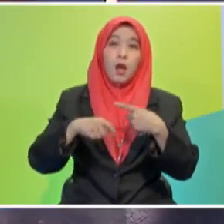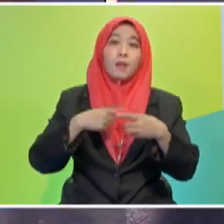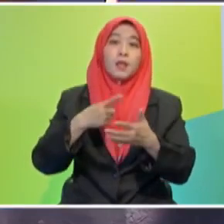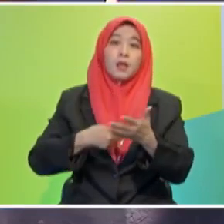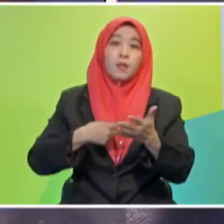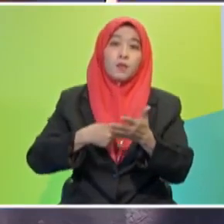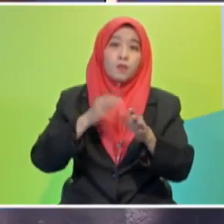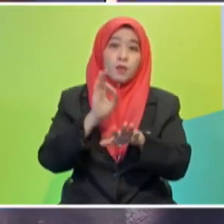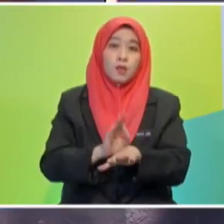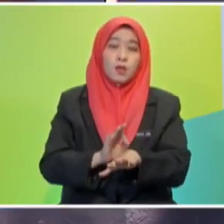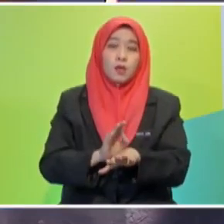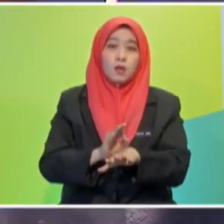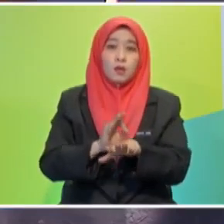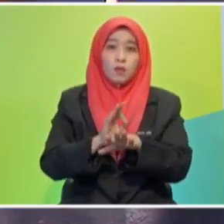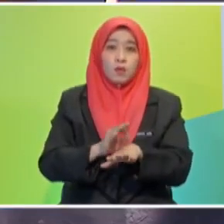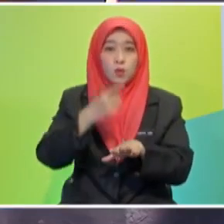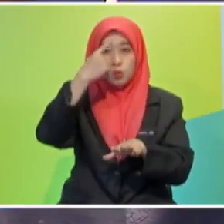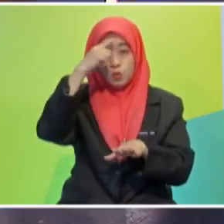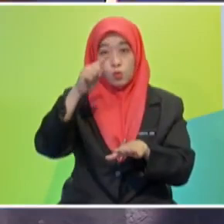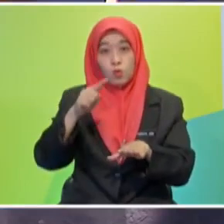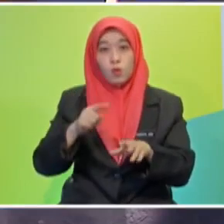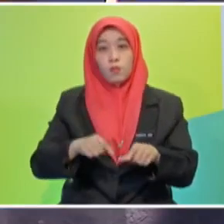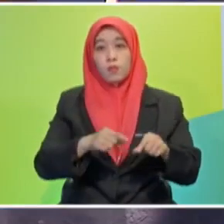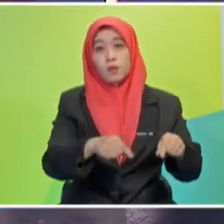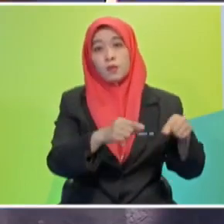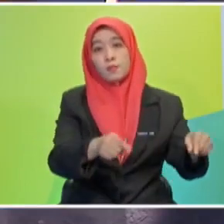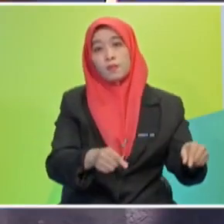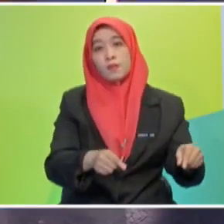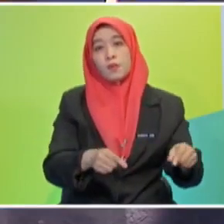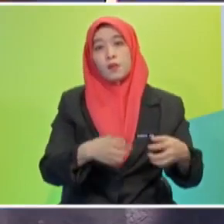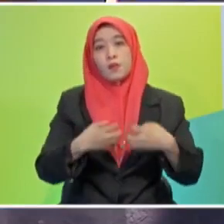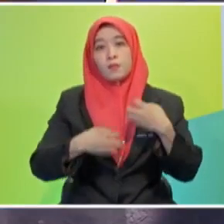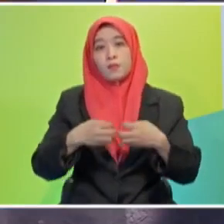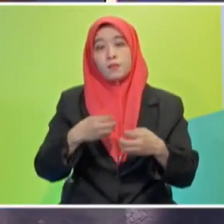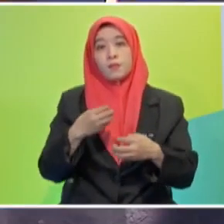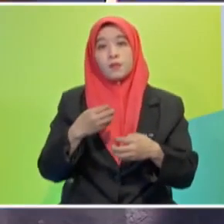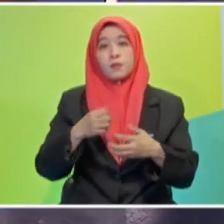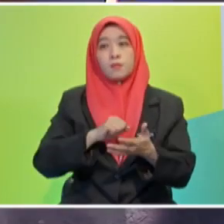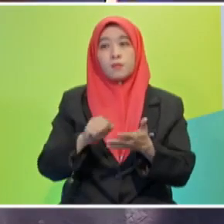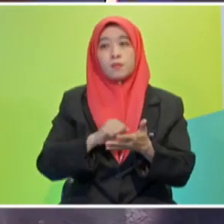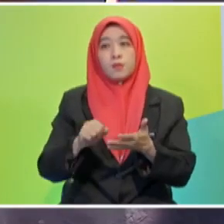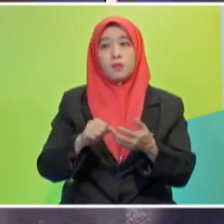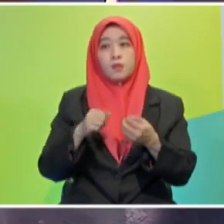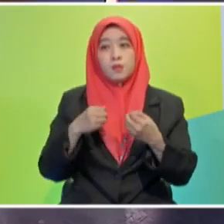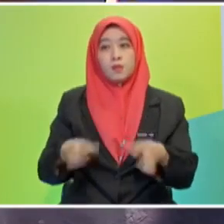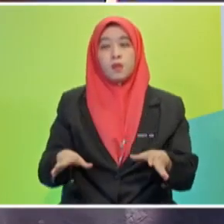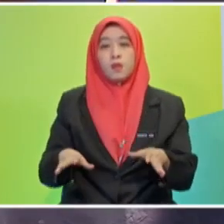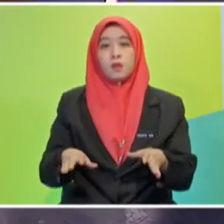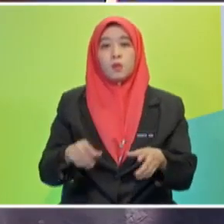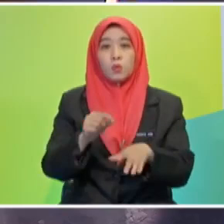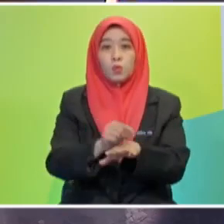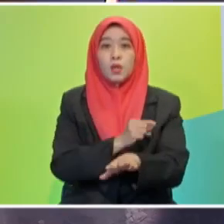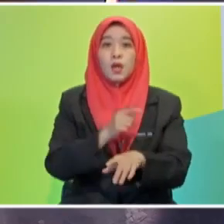seperti memutar drum mesin basuh setelah dihubungkan dengan motor menggunakan tali sawat. Ya, okey, bagus. Okey,